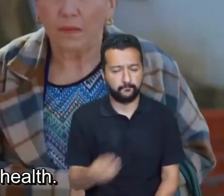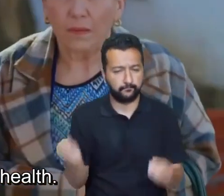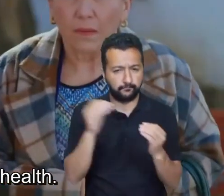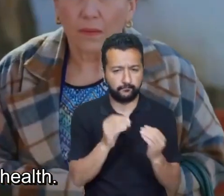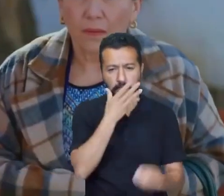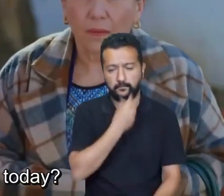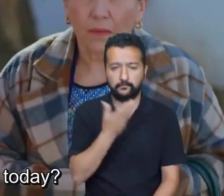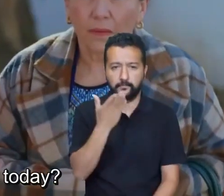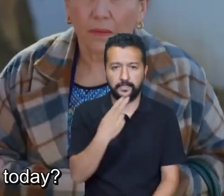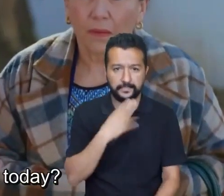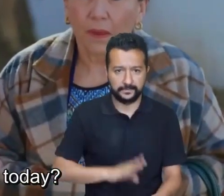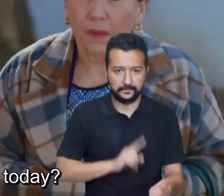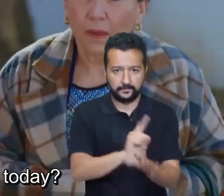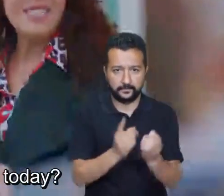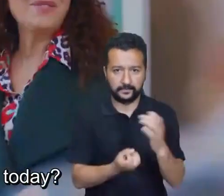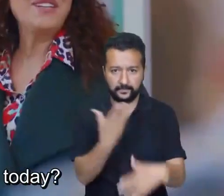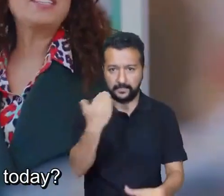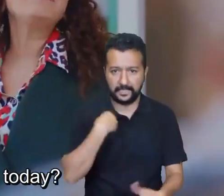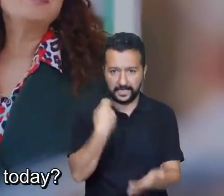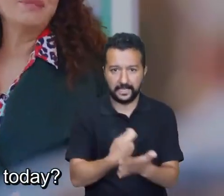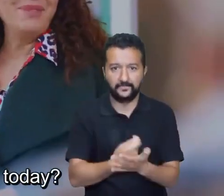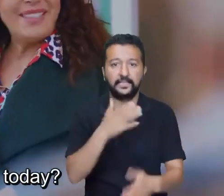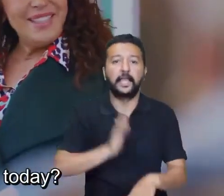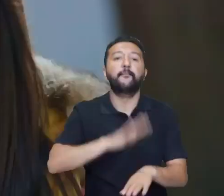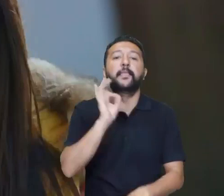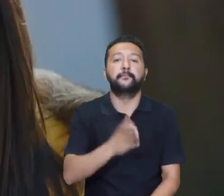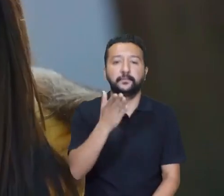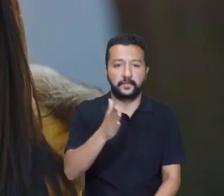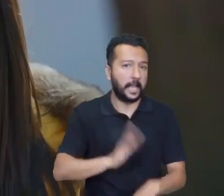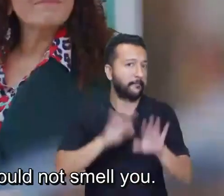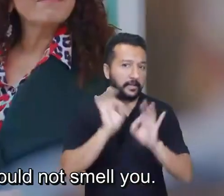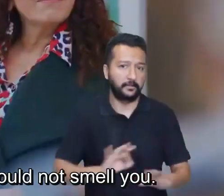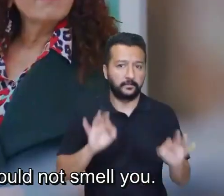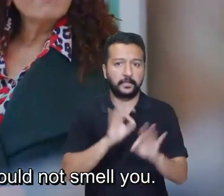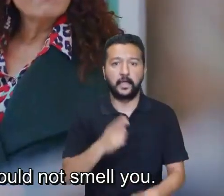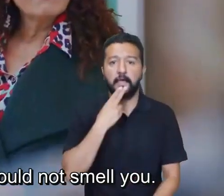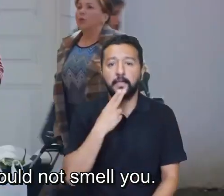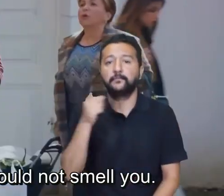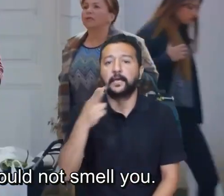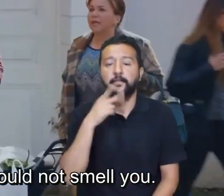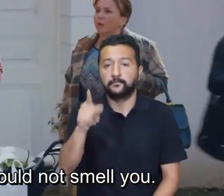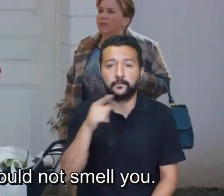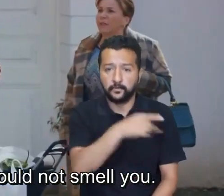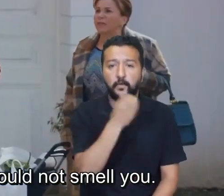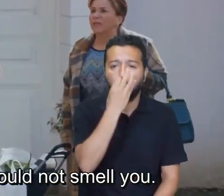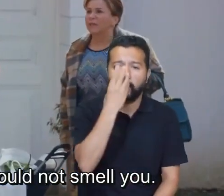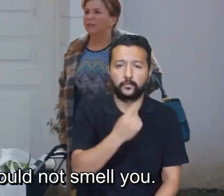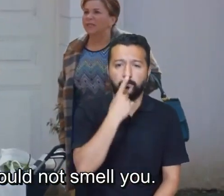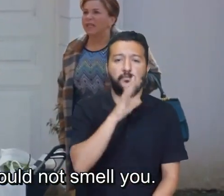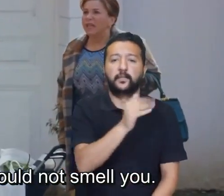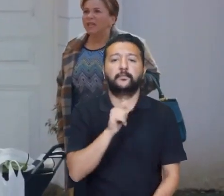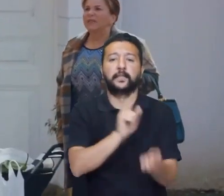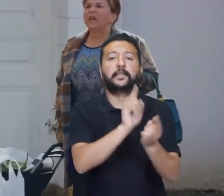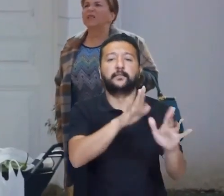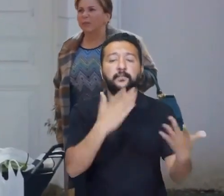Üstüme elik sağlık. Kızım, bugün bizden alışveriş yapmadın mı sen? Yapmadım. Hanım, hanım. Gül olsan koklamaz benim